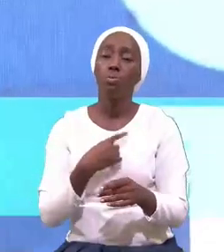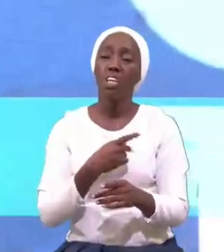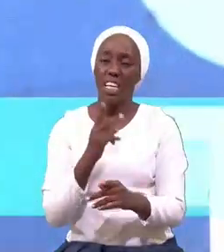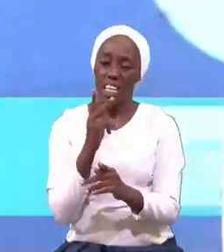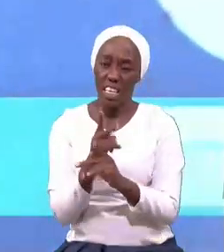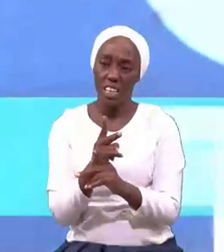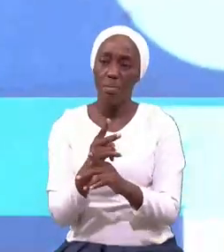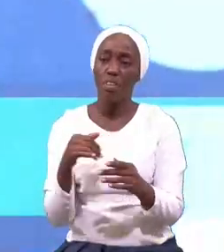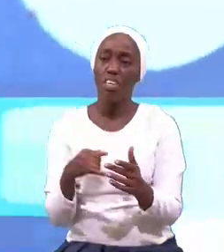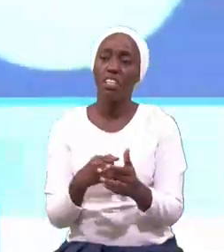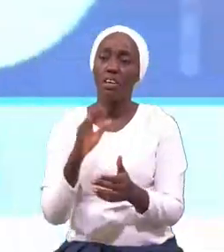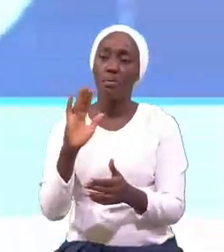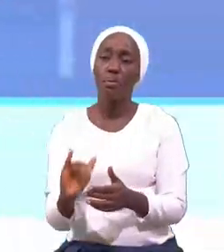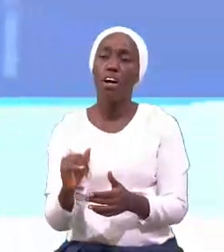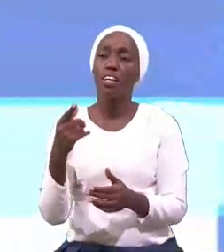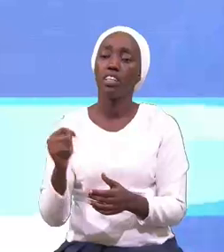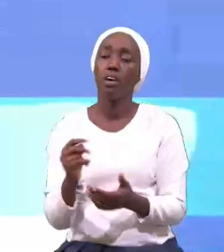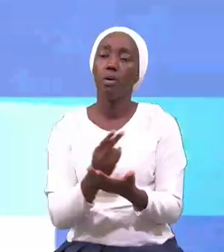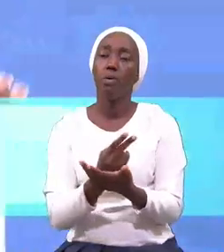gardée par le Saint-Esprit.